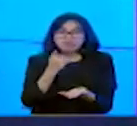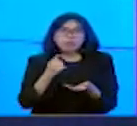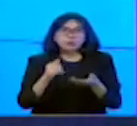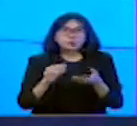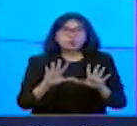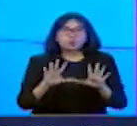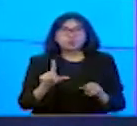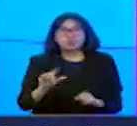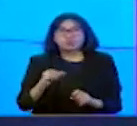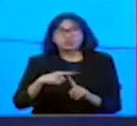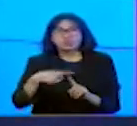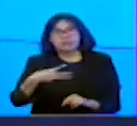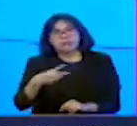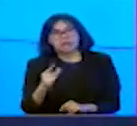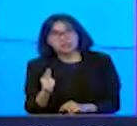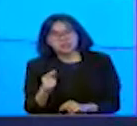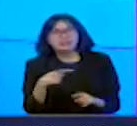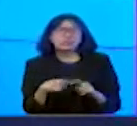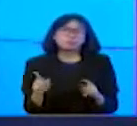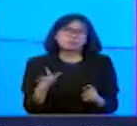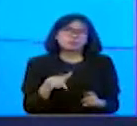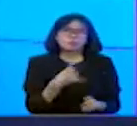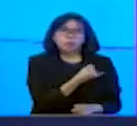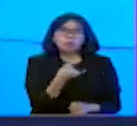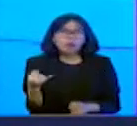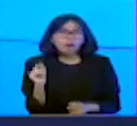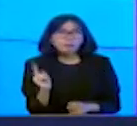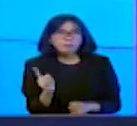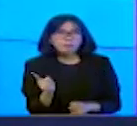ya orang kita kan